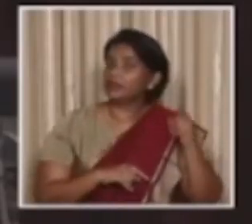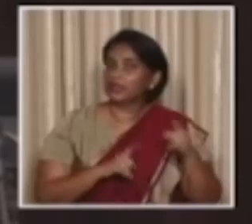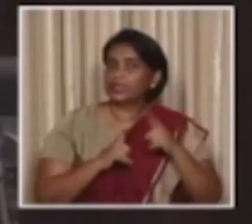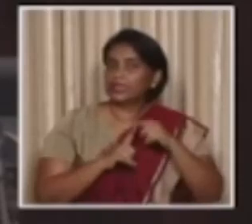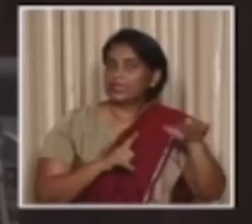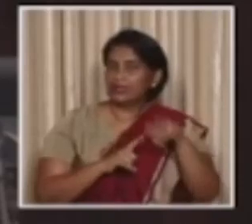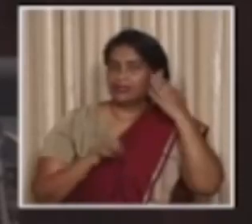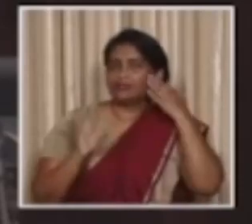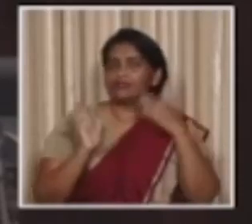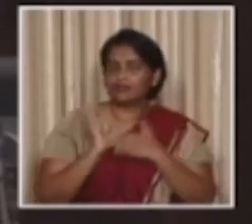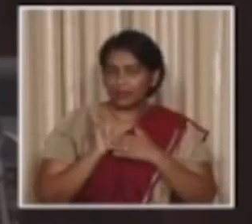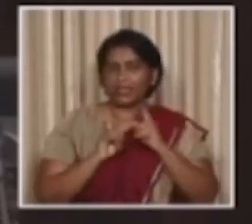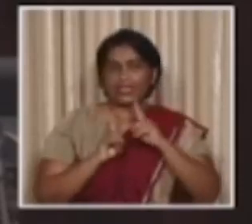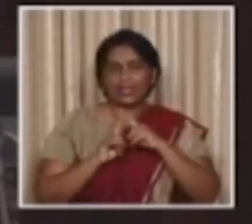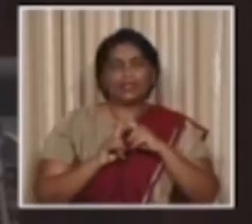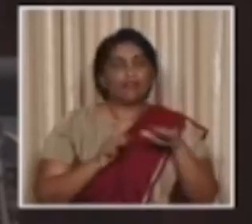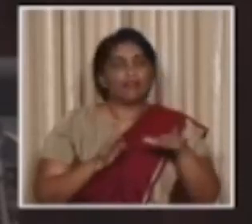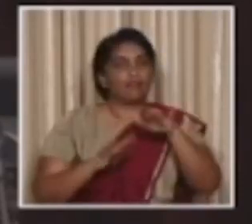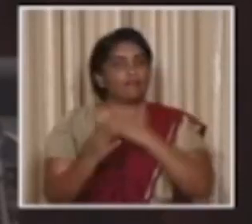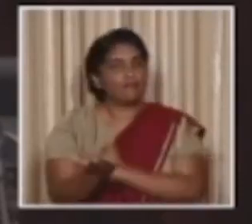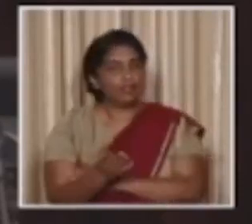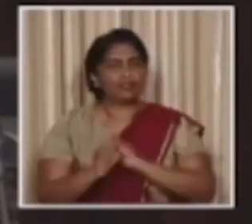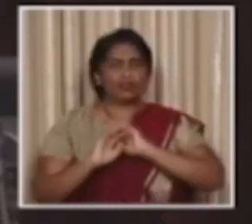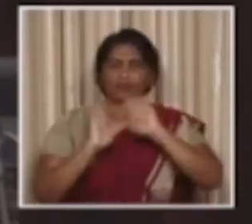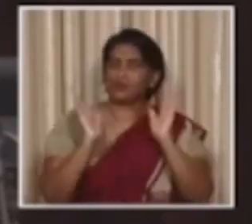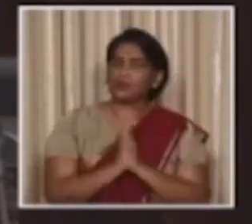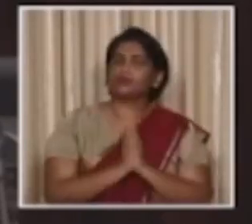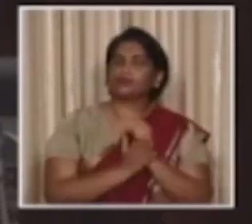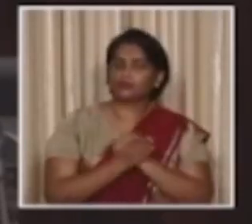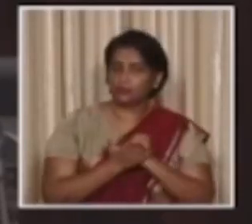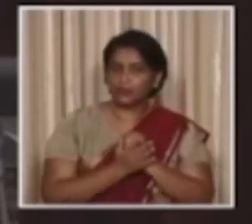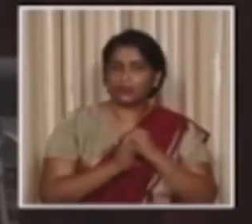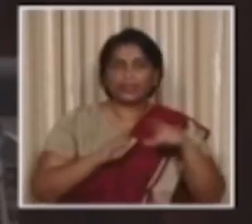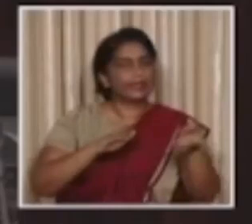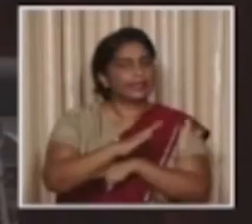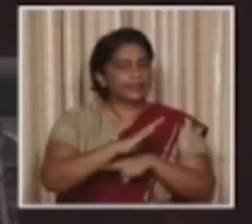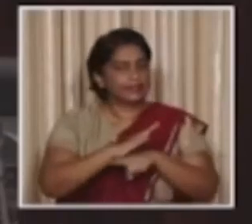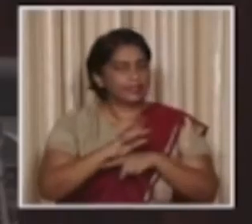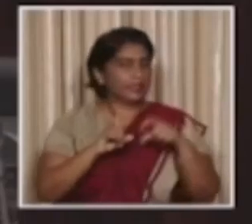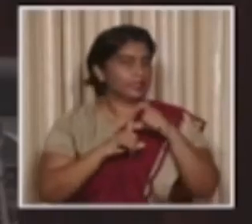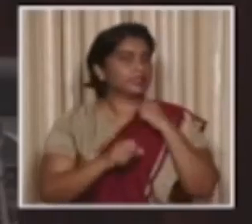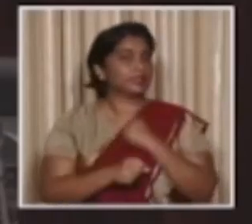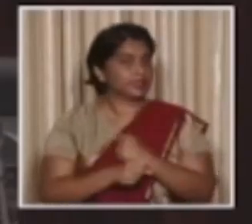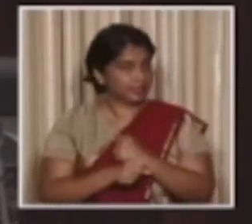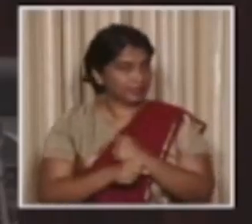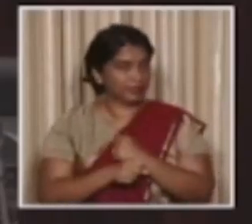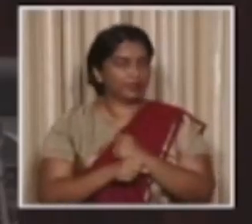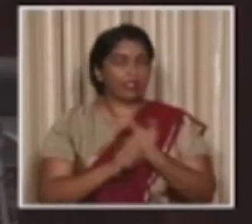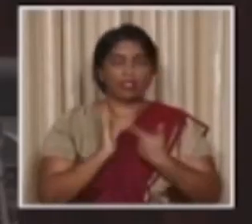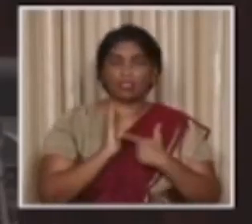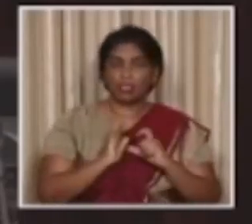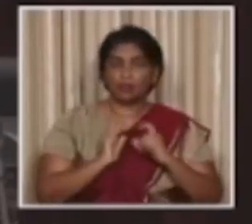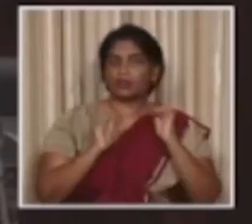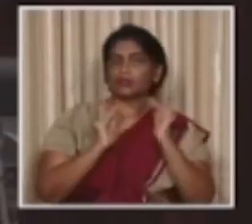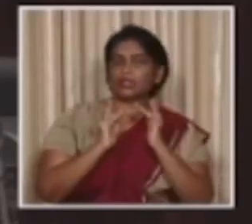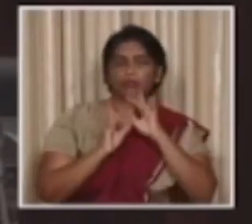ඊලෑන් ව්‍යාපෘතිය යටතේ ඔප්පු සියල්ල, ඒ වගේ පත්තුරු සියල්ල ස්කෑන් කළ ඩිජිටලයිස් කරලා ඔන්ලයින්